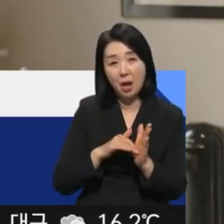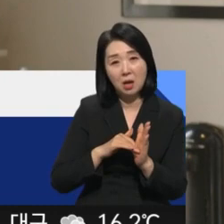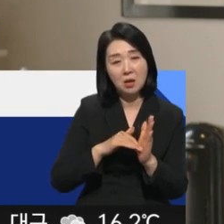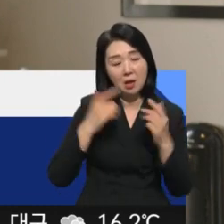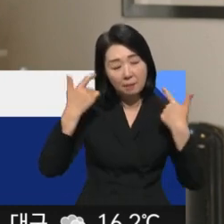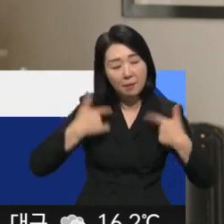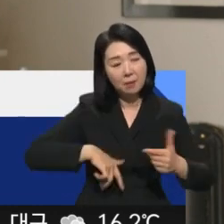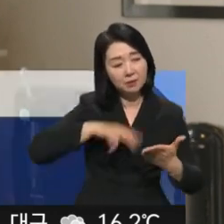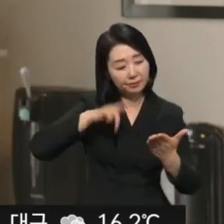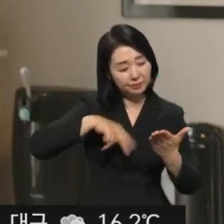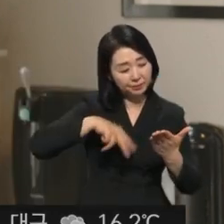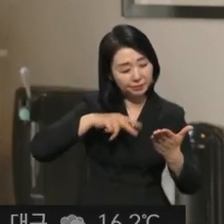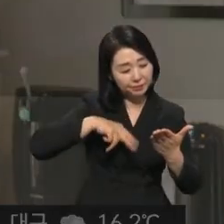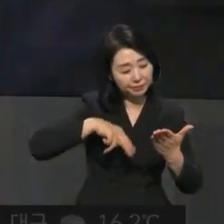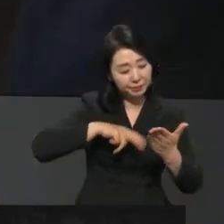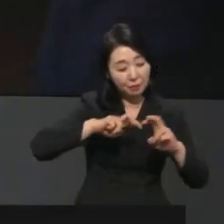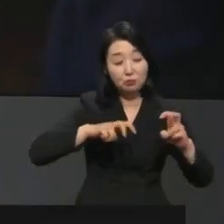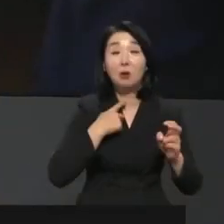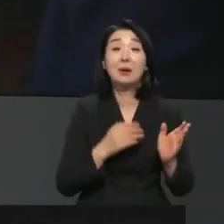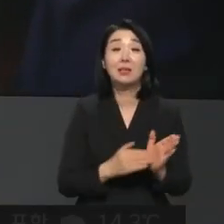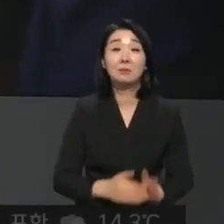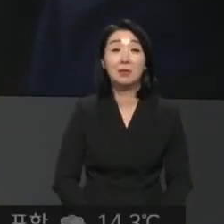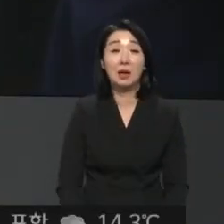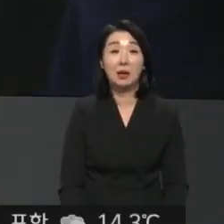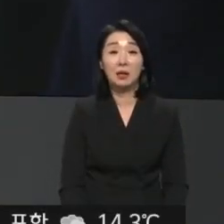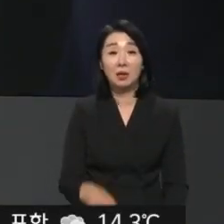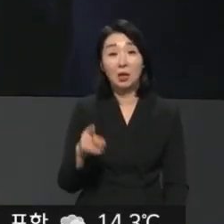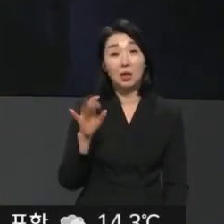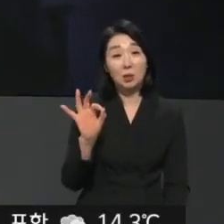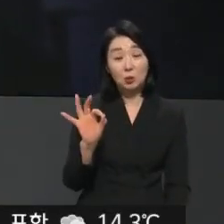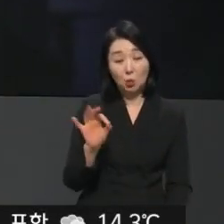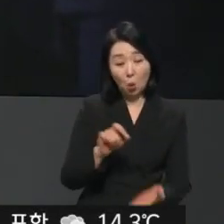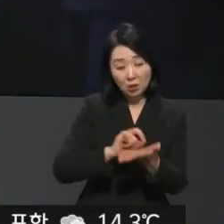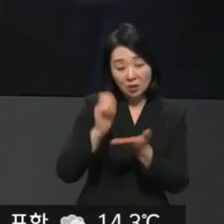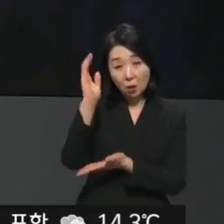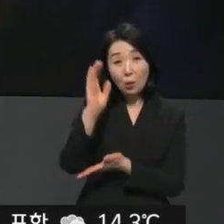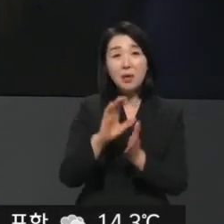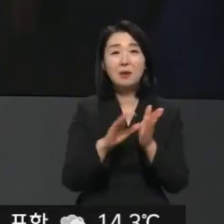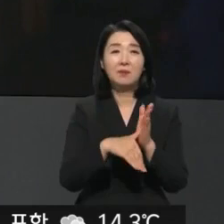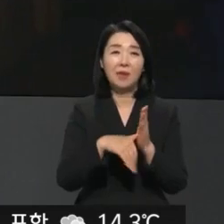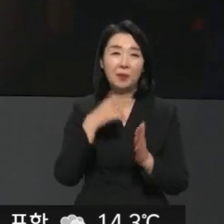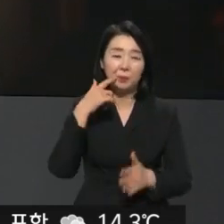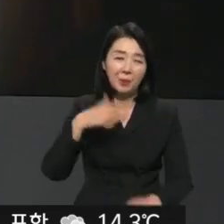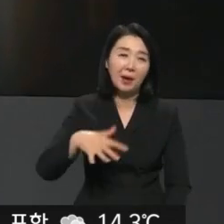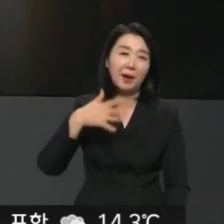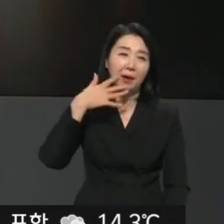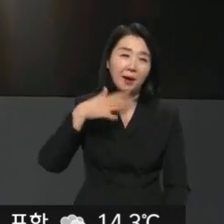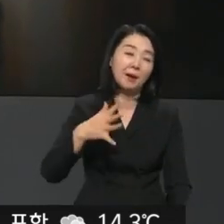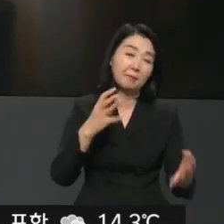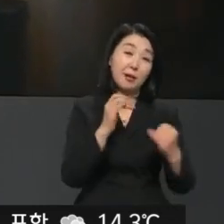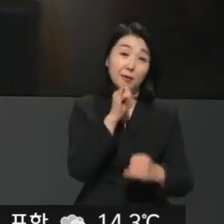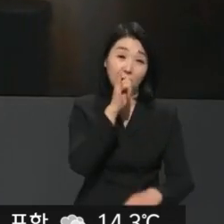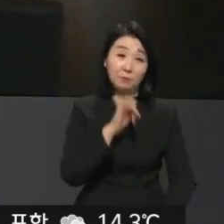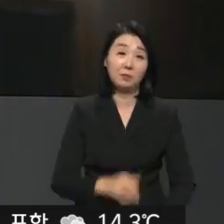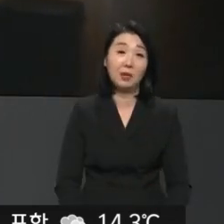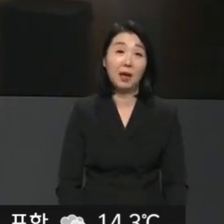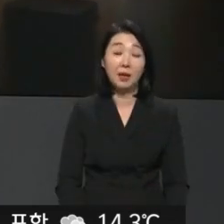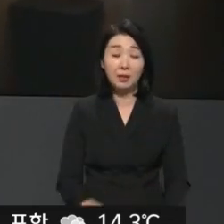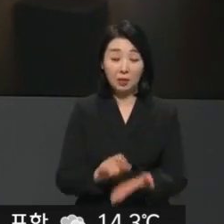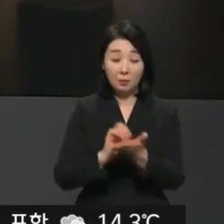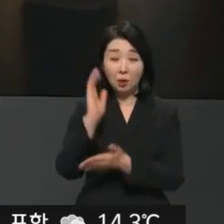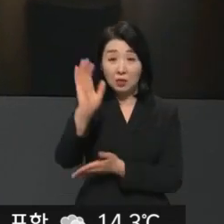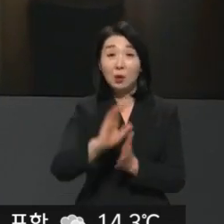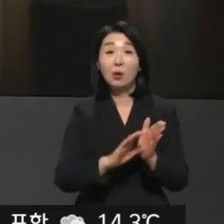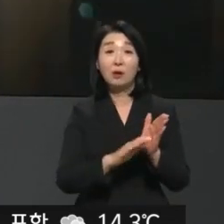분석해 왔습니다. 실제 송 전 대표가 연 기자회견에서는 아쉬움이 잔뜩 묻어났습니다. 이번 기자회견은